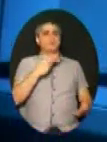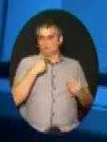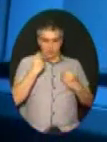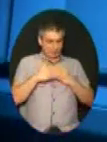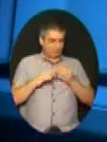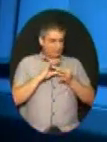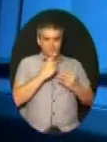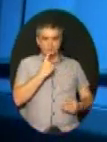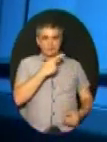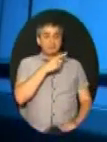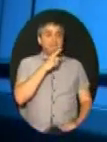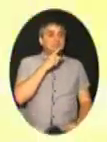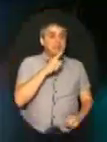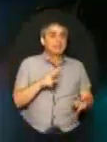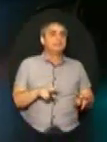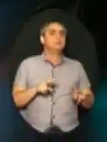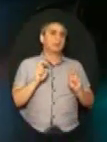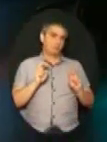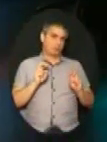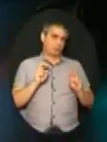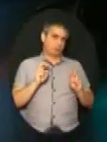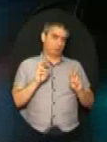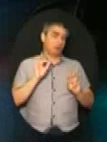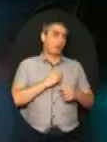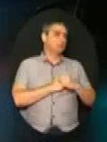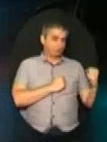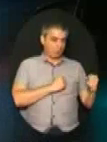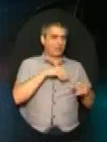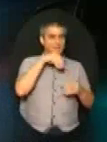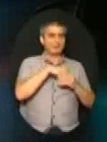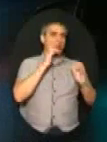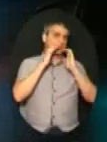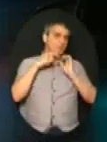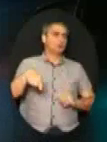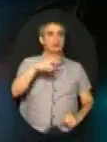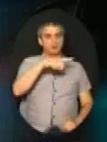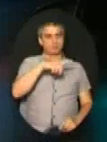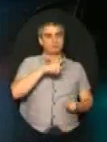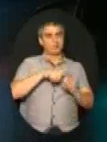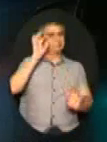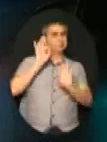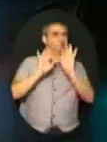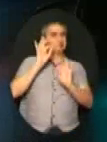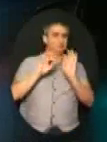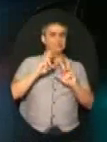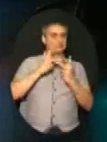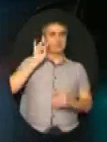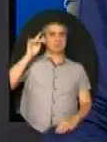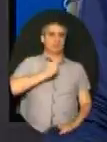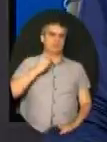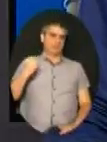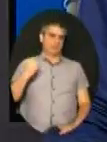משפט אחרון. זו הזדמנות של השמאל וחלקים בתקשורת לשסות את הציבור נגד